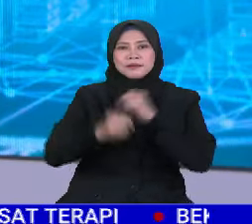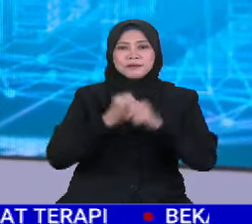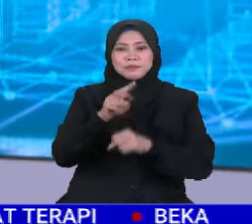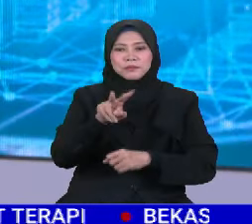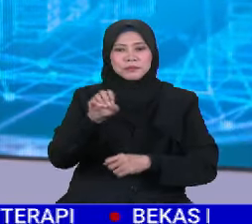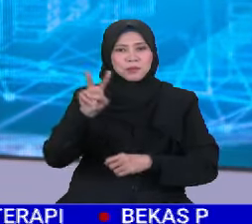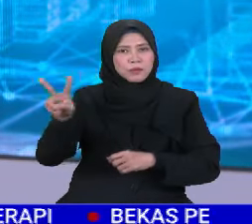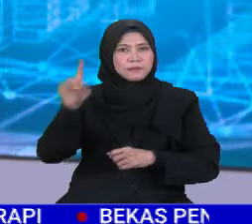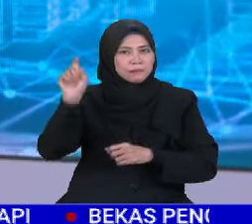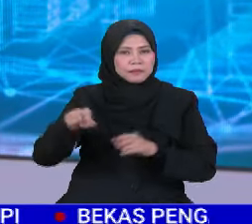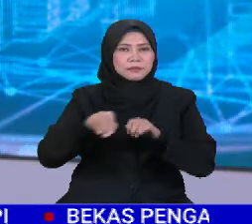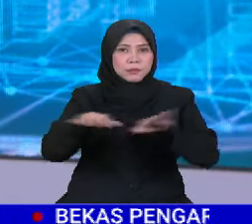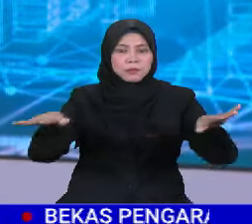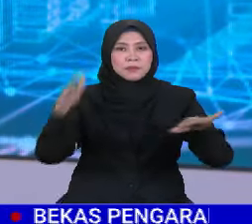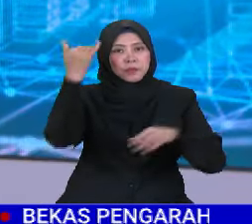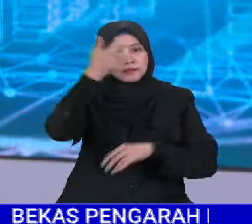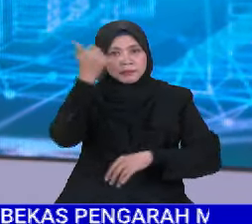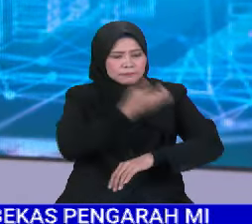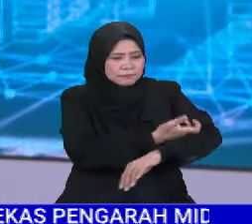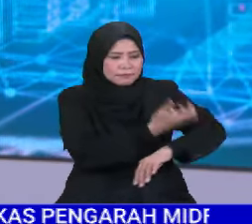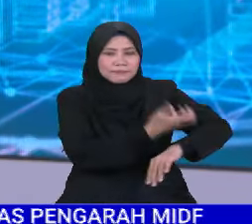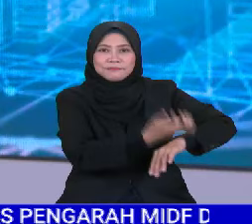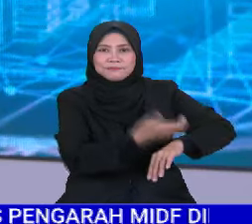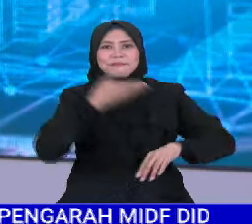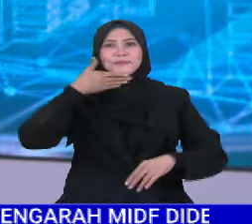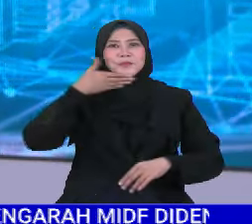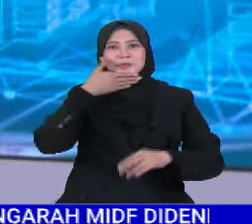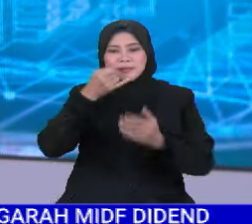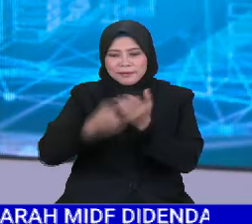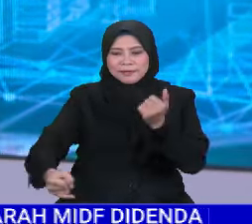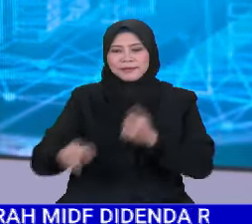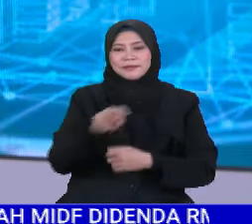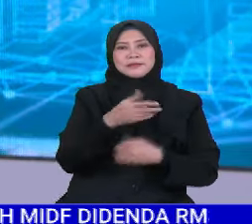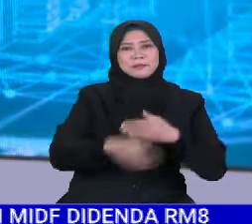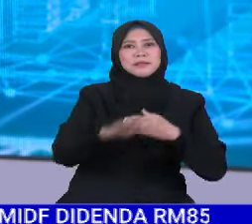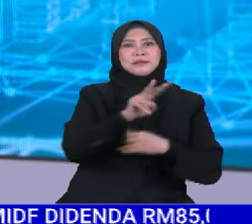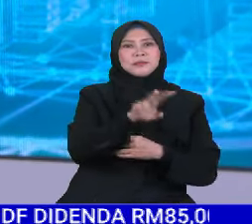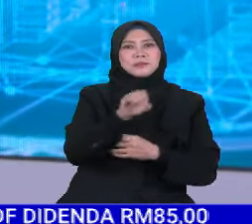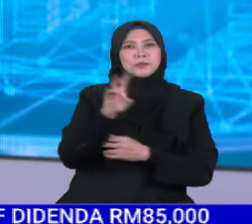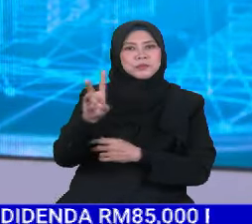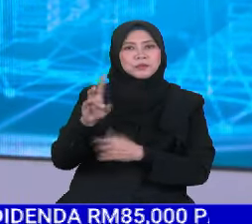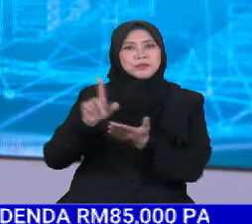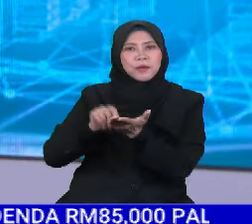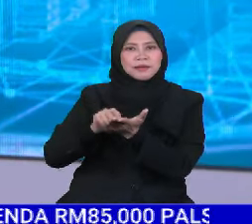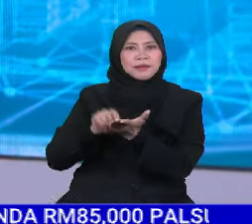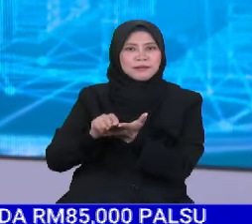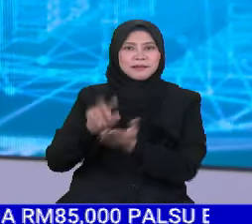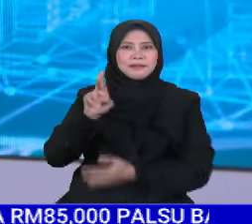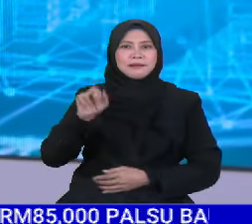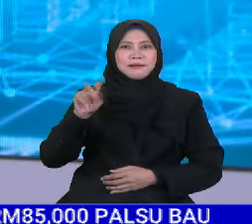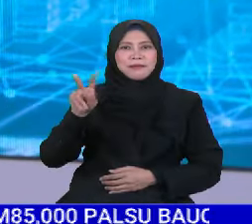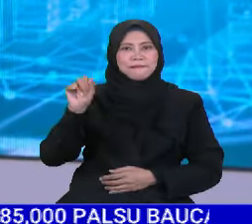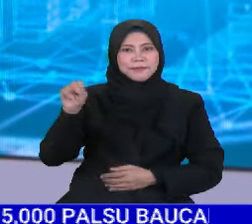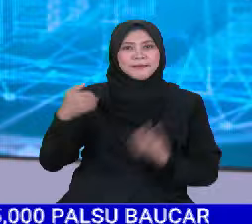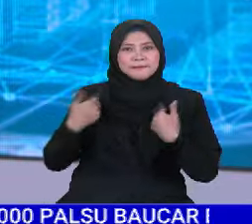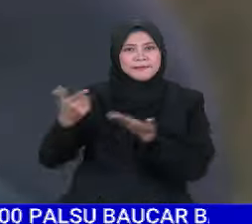2022 perlu diperluas terhadap generasi muda yang lahir selepas 2007. Wartawan Ravin Sanmugam ada perinciannya.